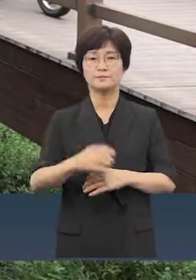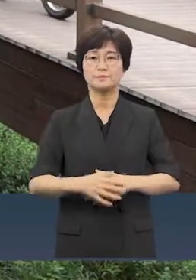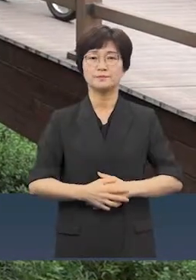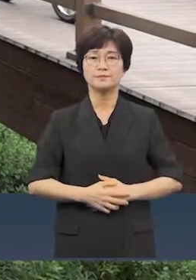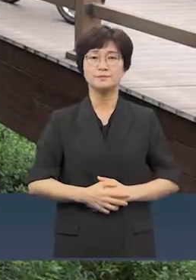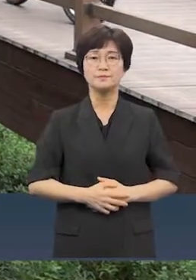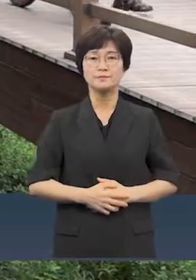예정입니다